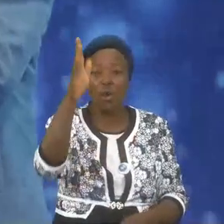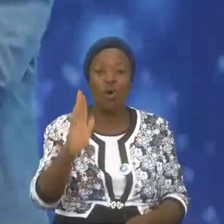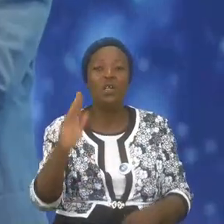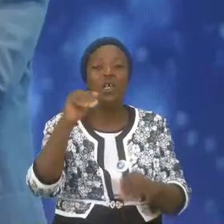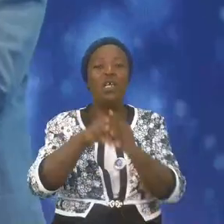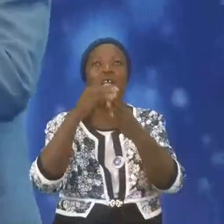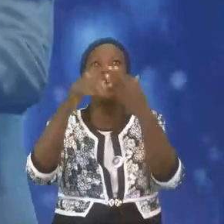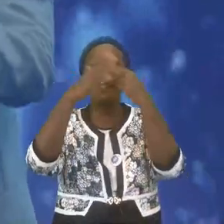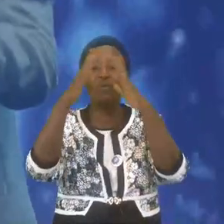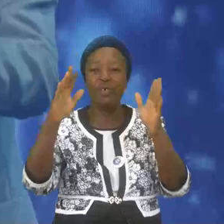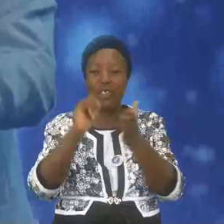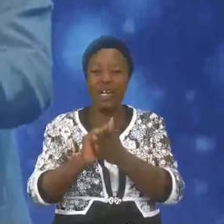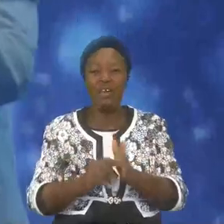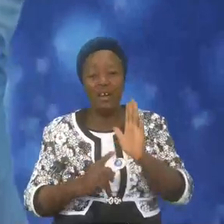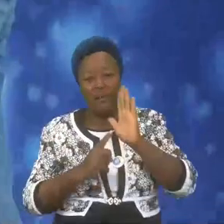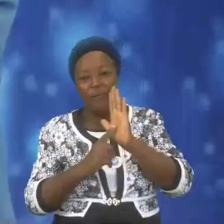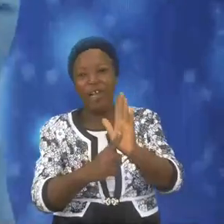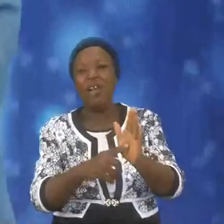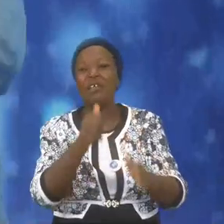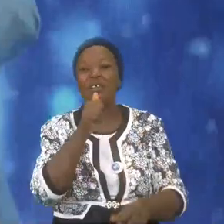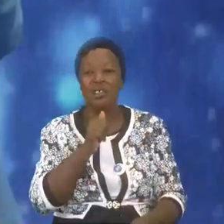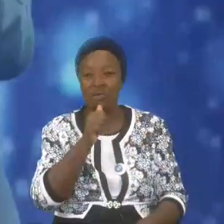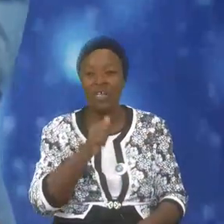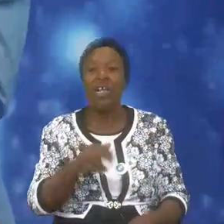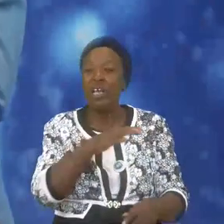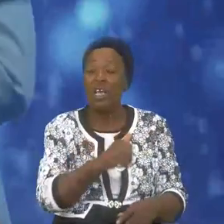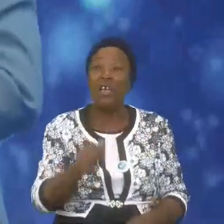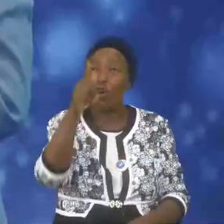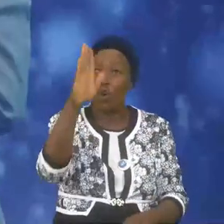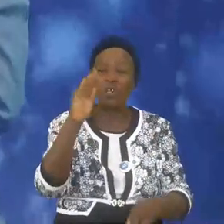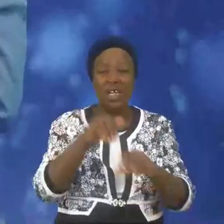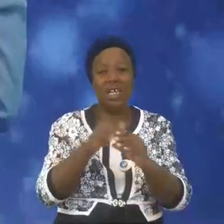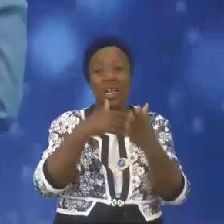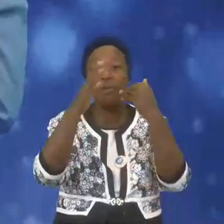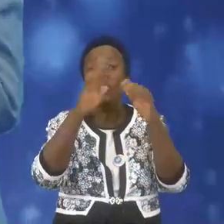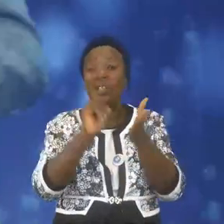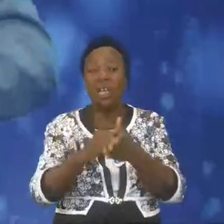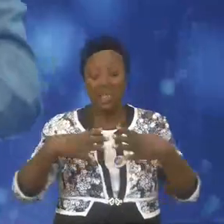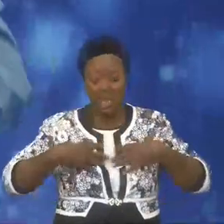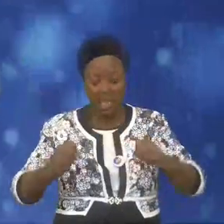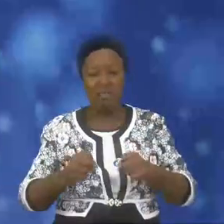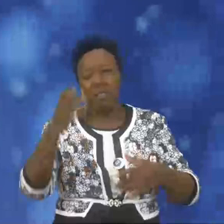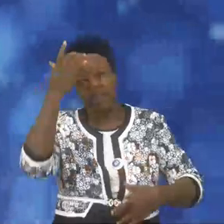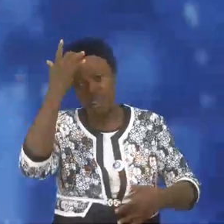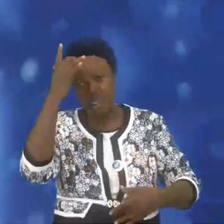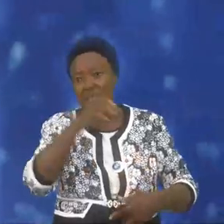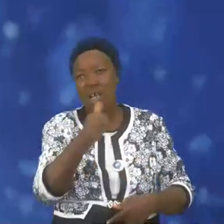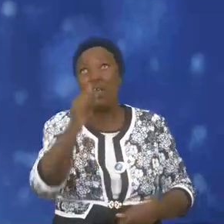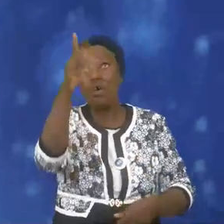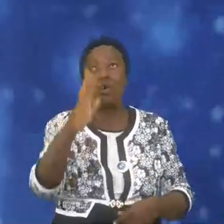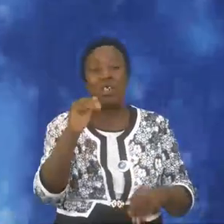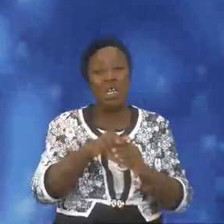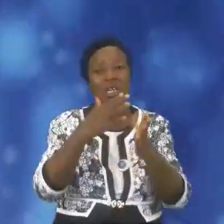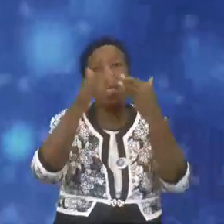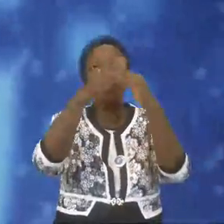Dieu qui révèle les secrets. Un Dieu au ciel qui guérit les maladies secrètes.